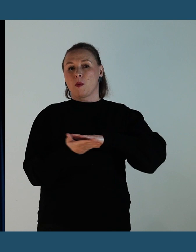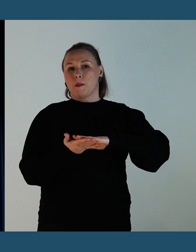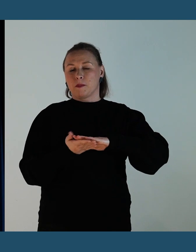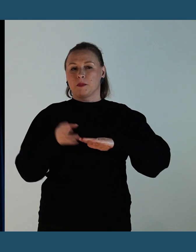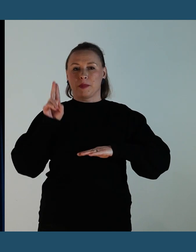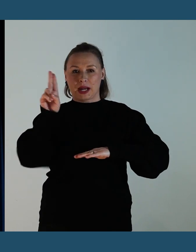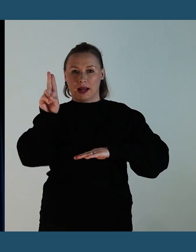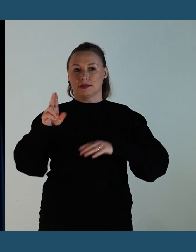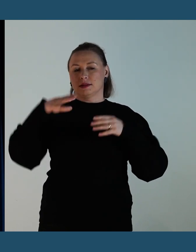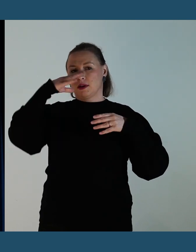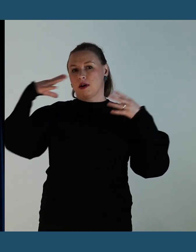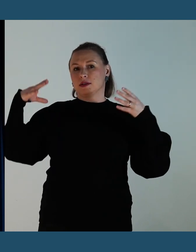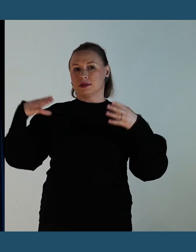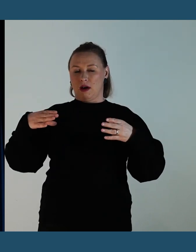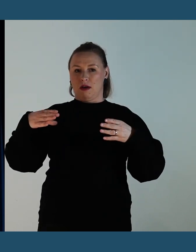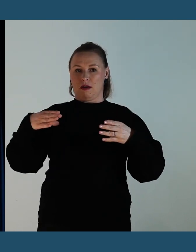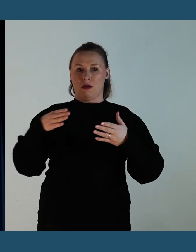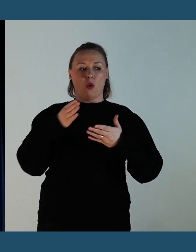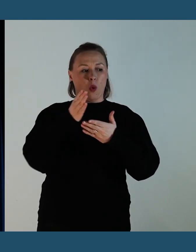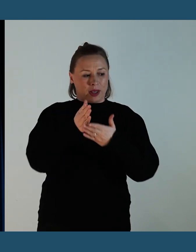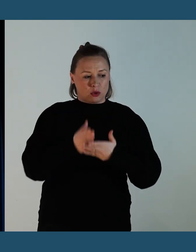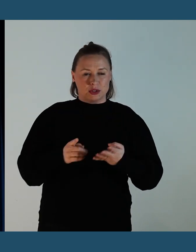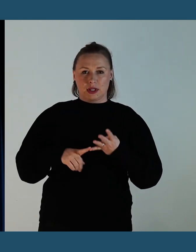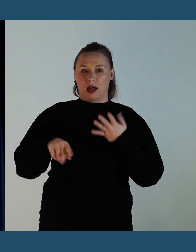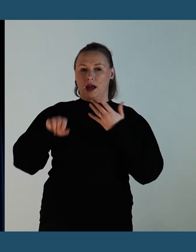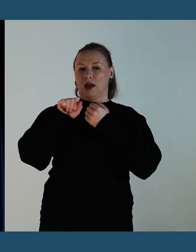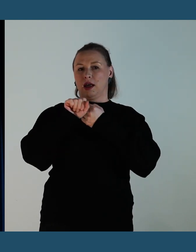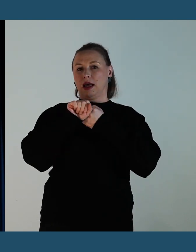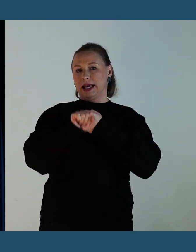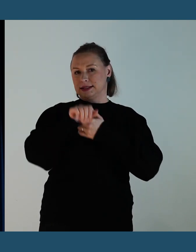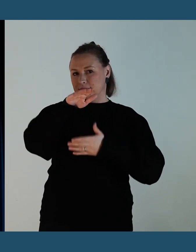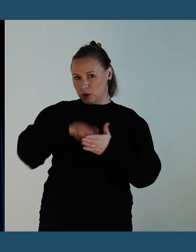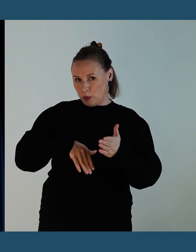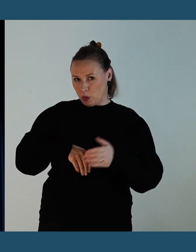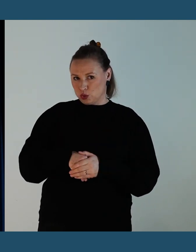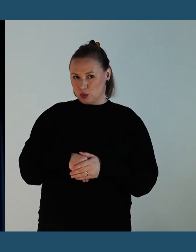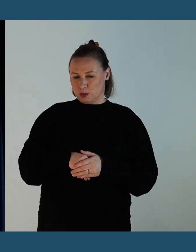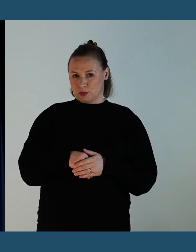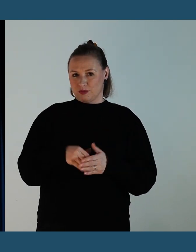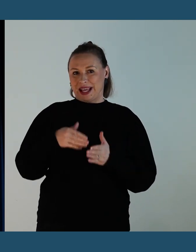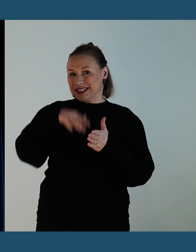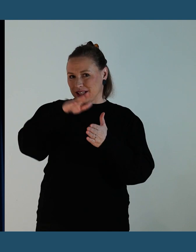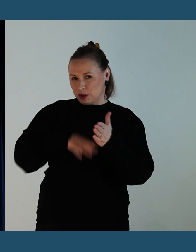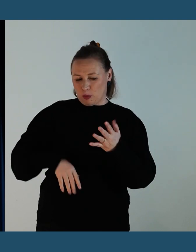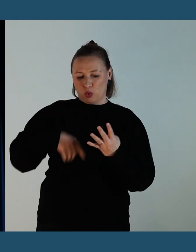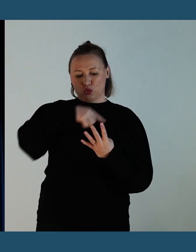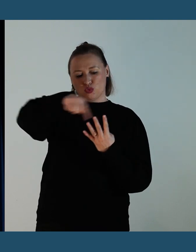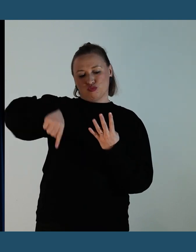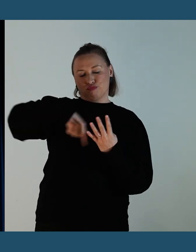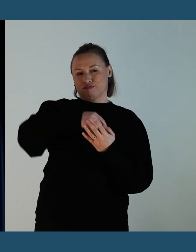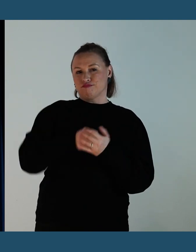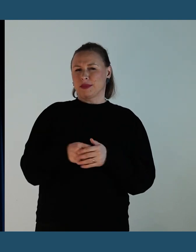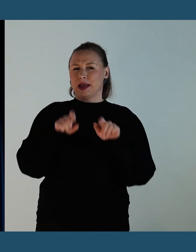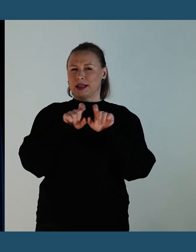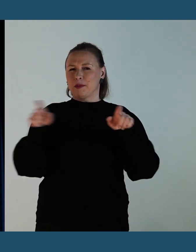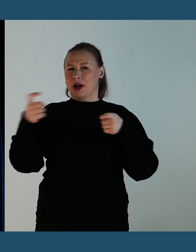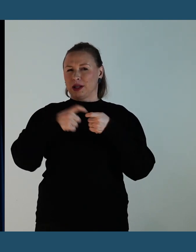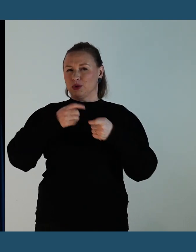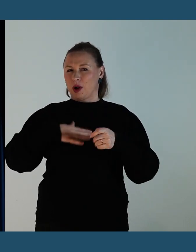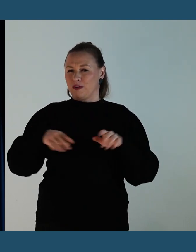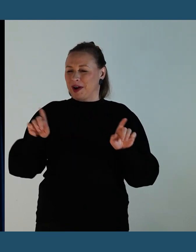alkuperäiskansaoikeuksista ja esteettömyydestä. Ja ennen kuin mennään ensimmäiseen kysymykseen, niin en ehkä teemaan liittyen malta olla kommentoimatta